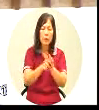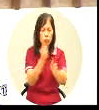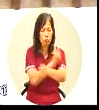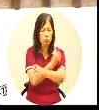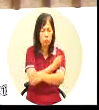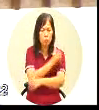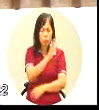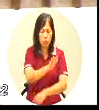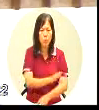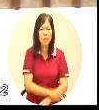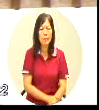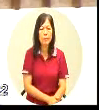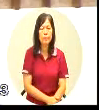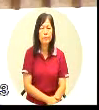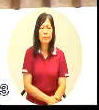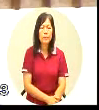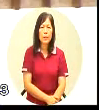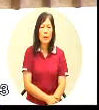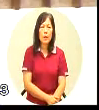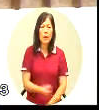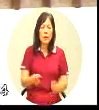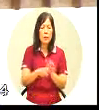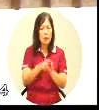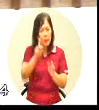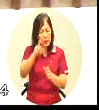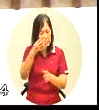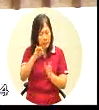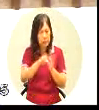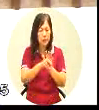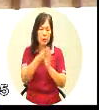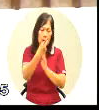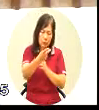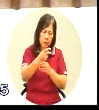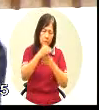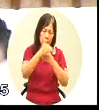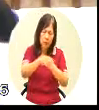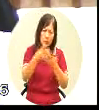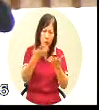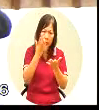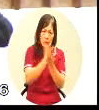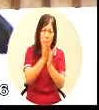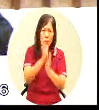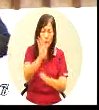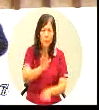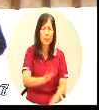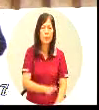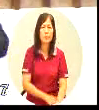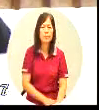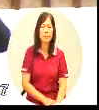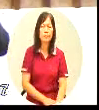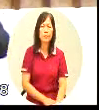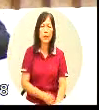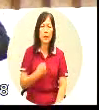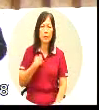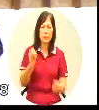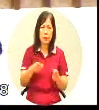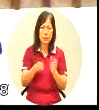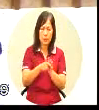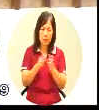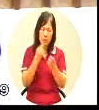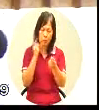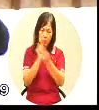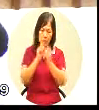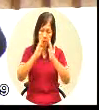的了，包括负债啦，包括举债上限的问题。那我也曾经在议事厅跟市长讲